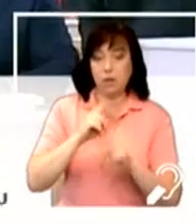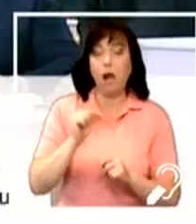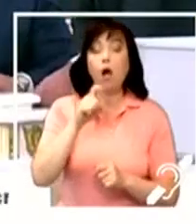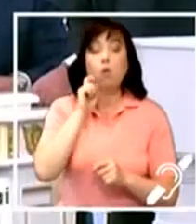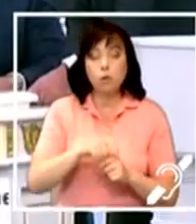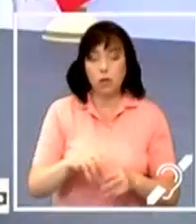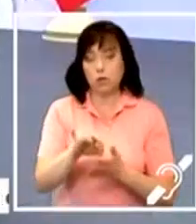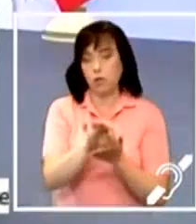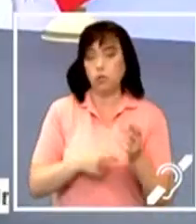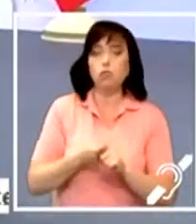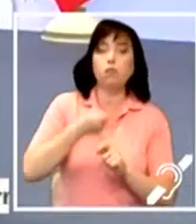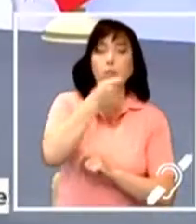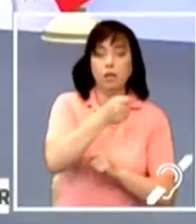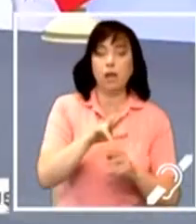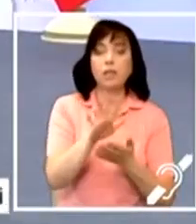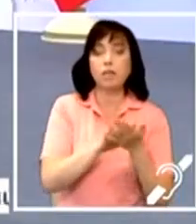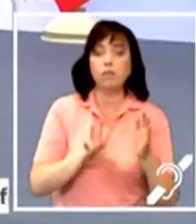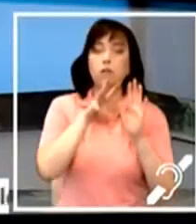aderare la NATO în regim de urgență.